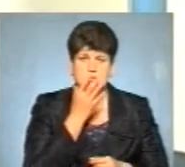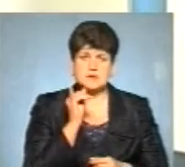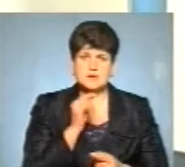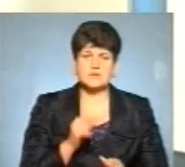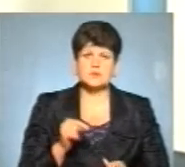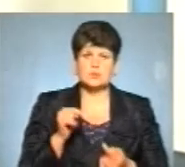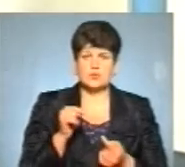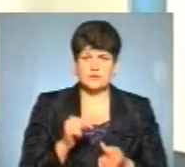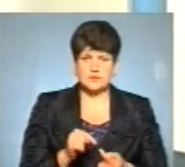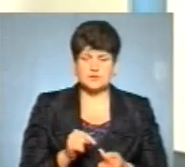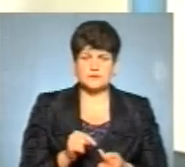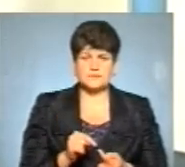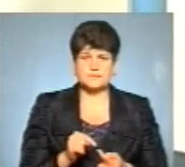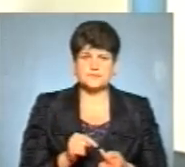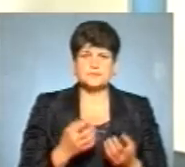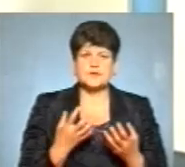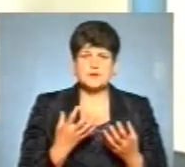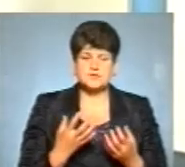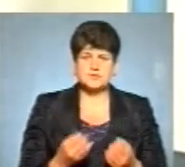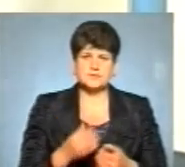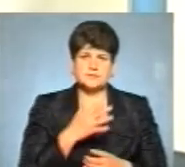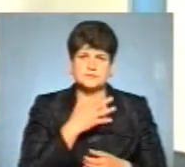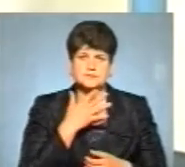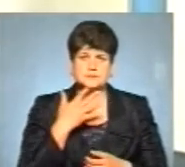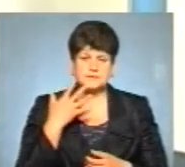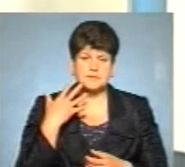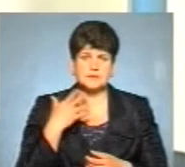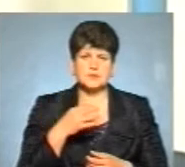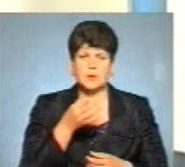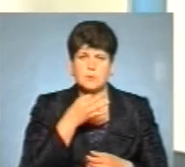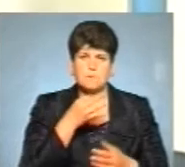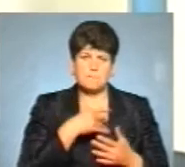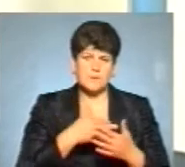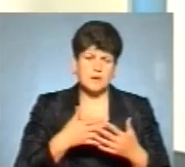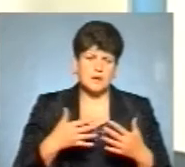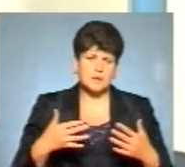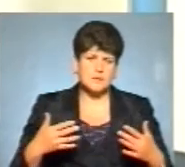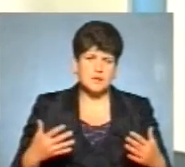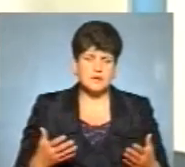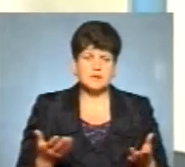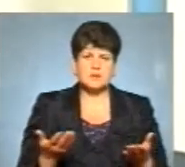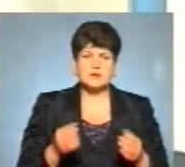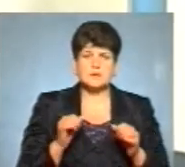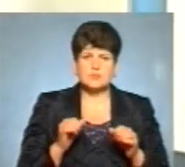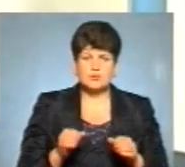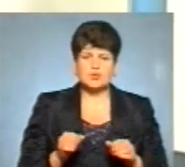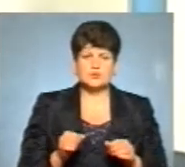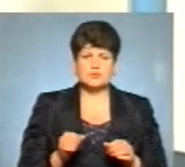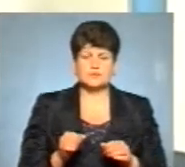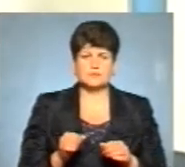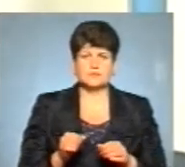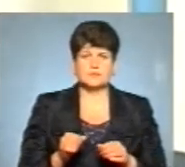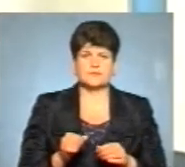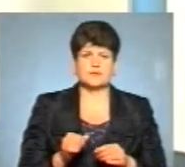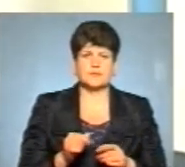відповідно, ще цілого ряду препаратів, які можуть дестабілізувати стан